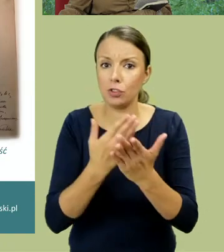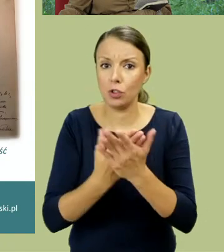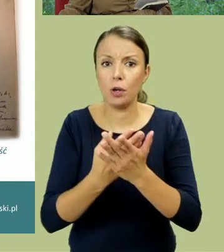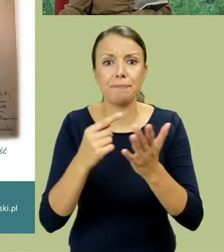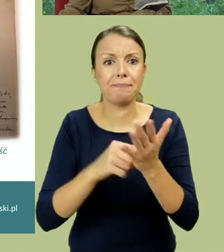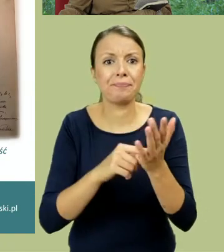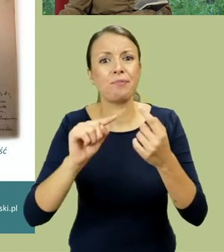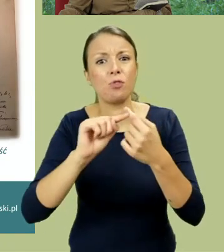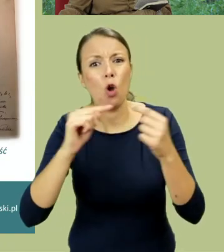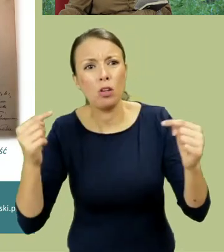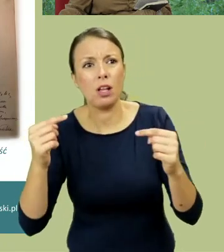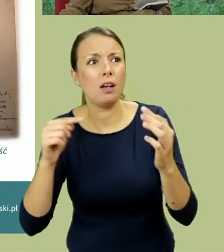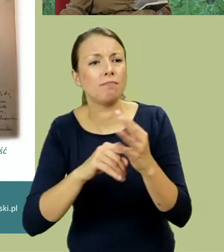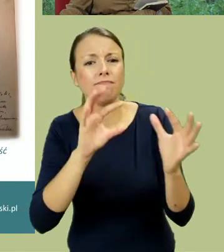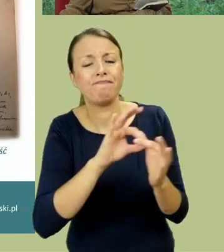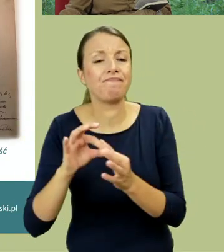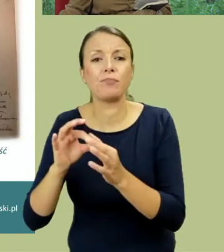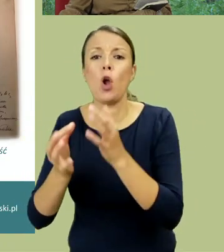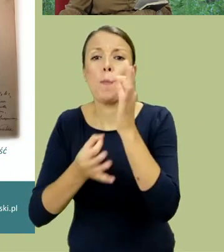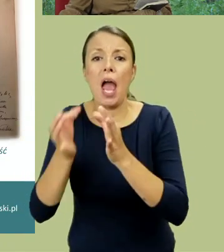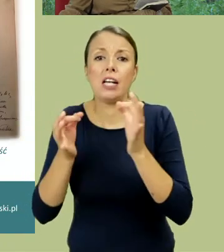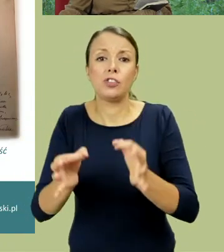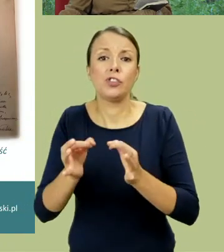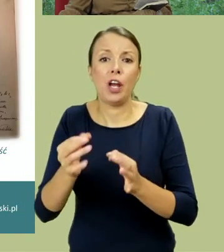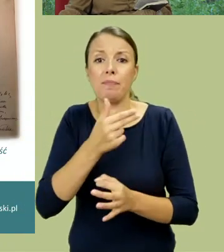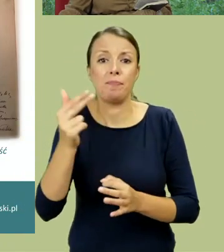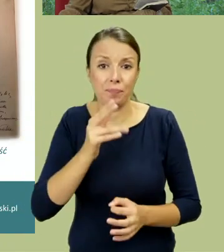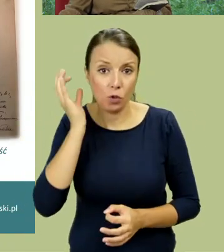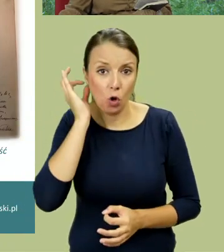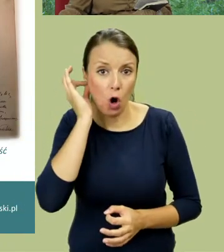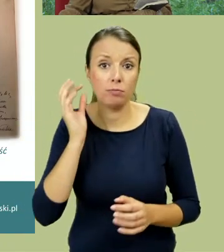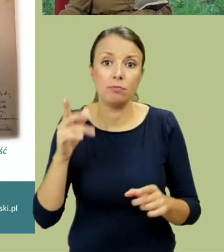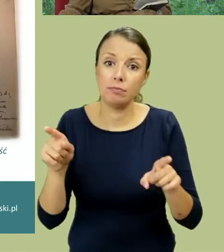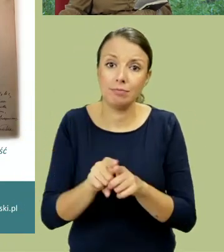mówimy dzisiaj o kobietach i o tym, że warto